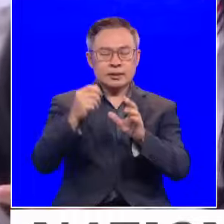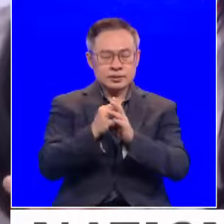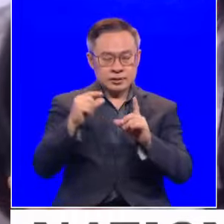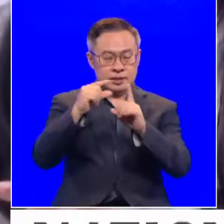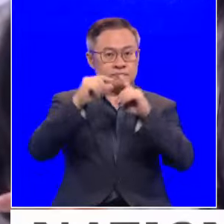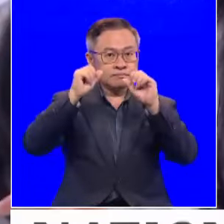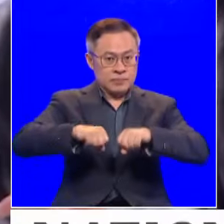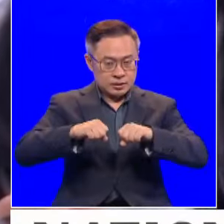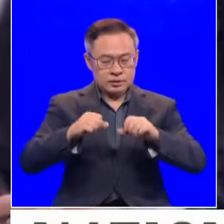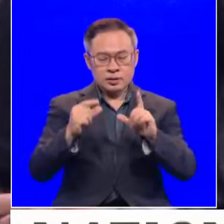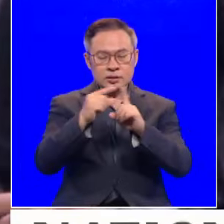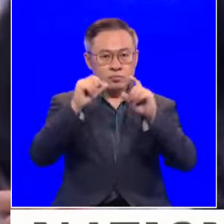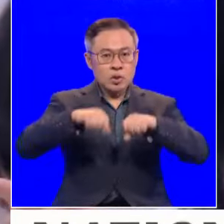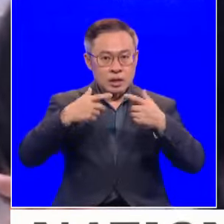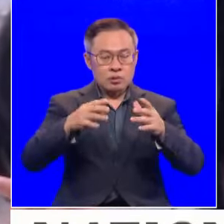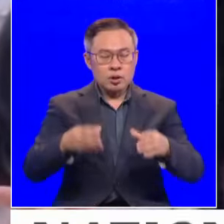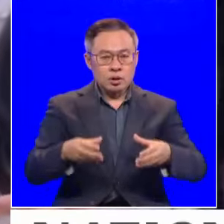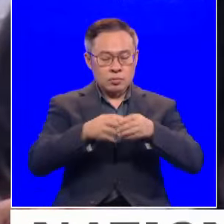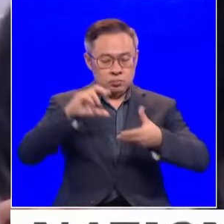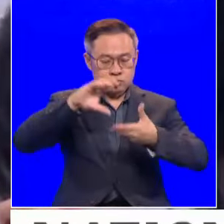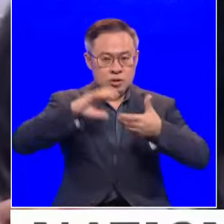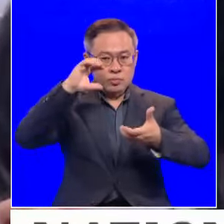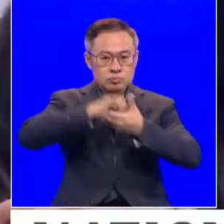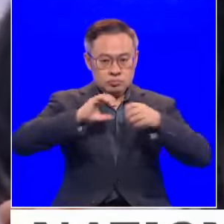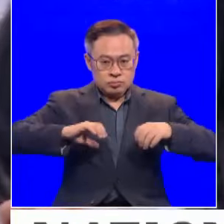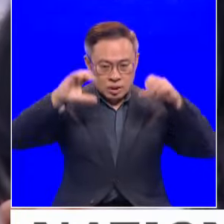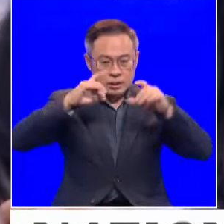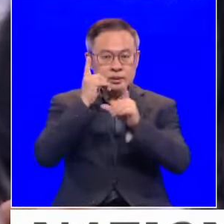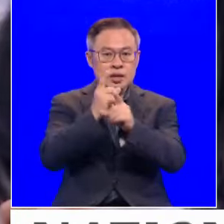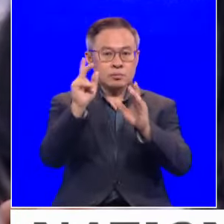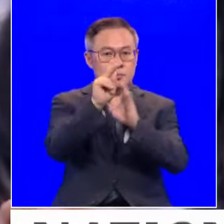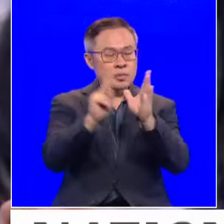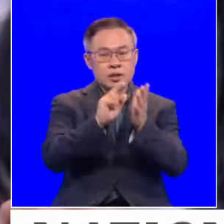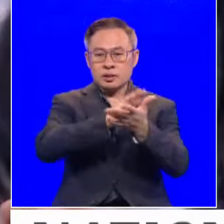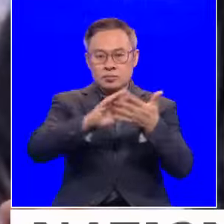รคร่วมรัฐบาลจึงถือว่าครบตามคำมั่นแล้วไปฟังเสียงนายไพบูลย์กัน